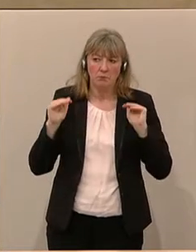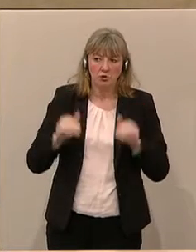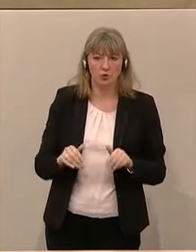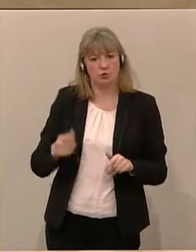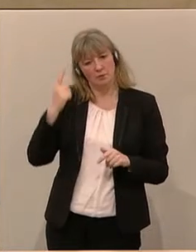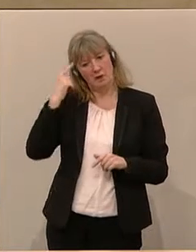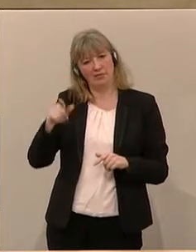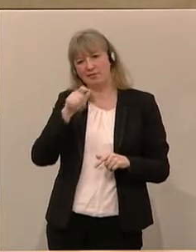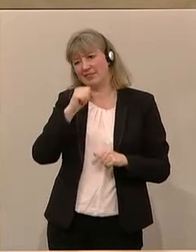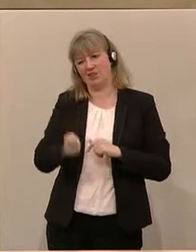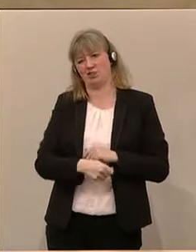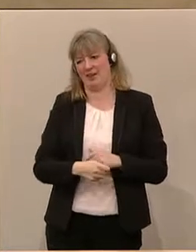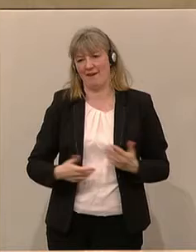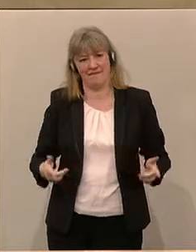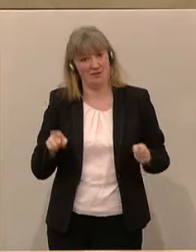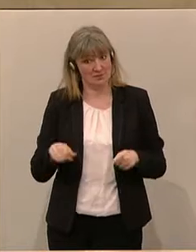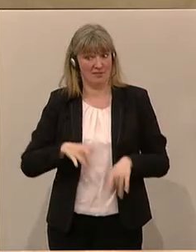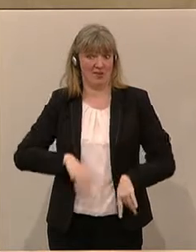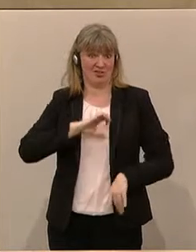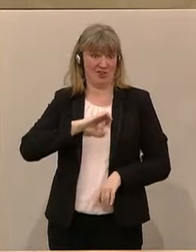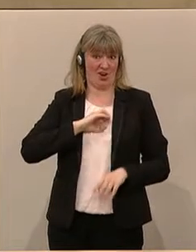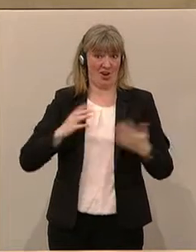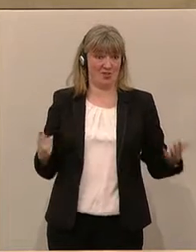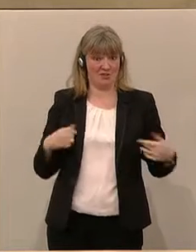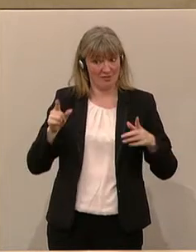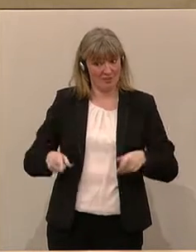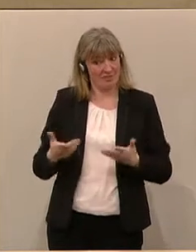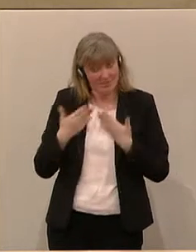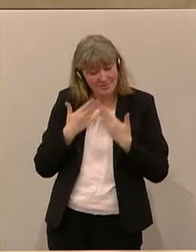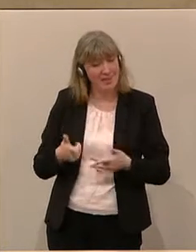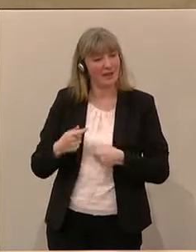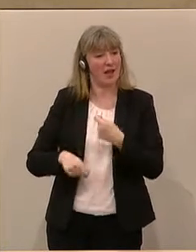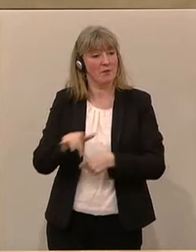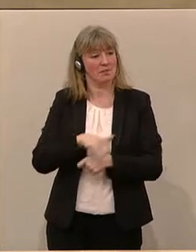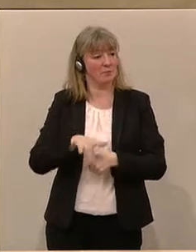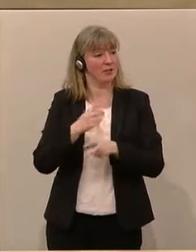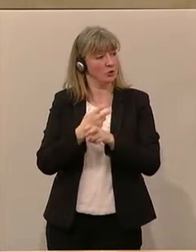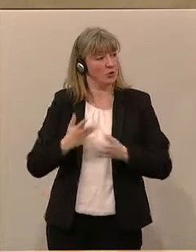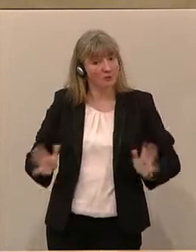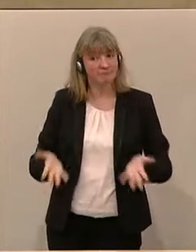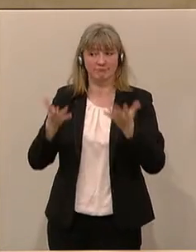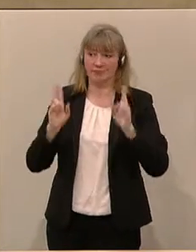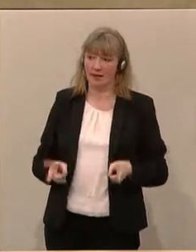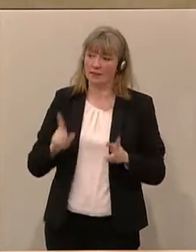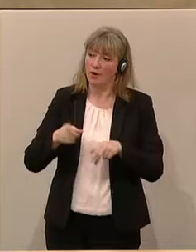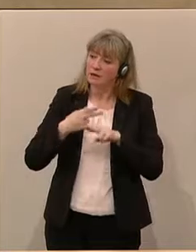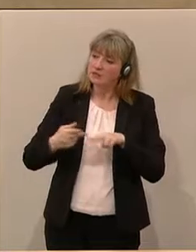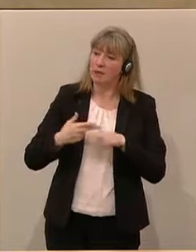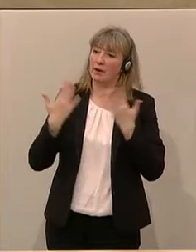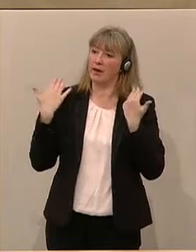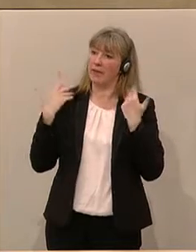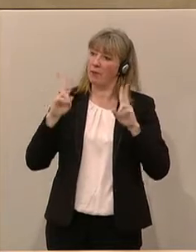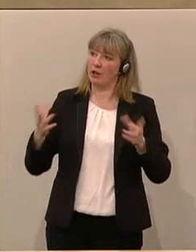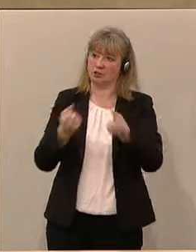als Bestrafung wahrnehmen, sondern als eine Chance. Wir können damit Arbeitsplätze in Österreich generieren und ein sauberes Klima